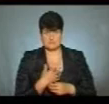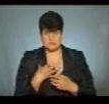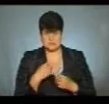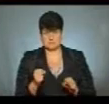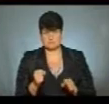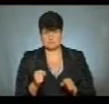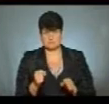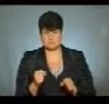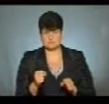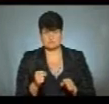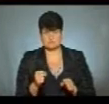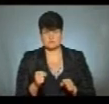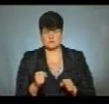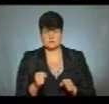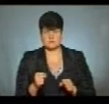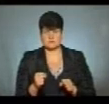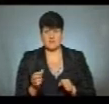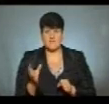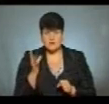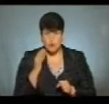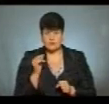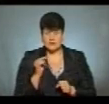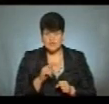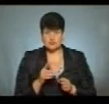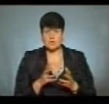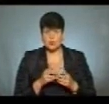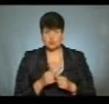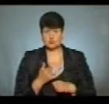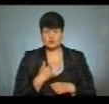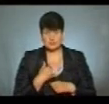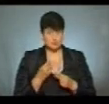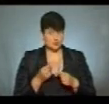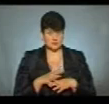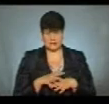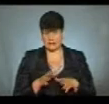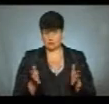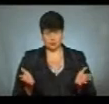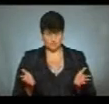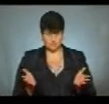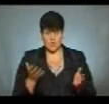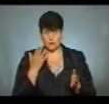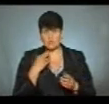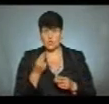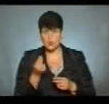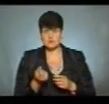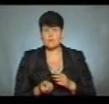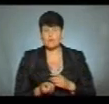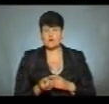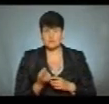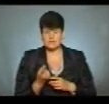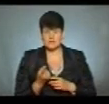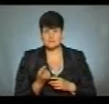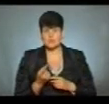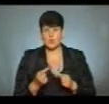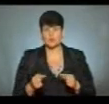стягнути. Ну, враховуючи те, що на рахунку в нас таких грошей не було, і коли гроші появилися, гроші конкретно